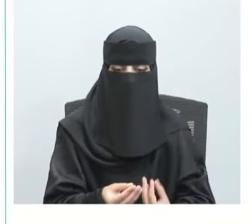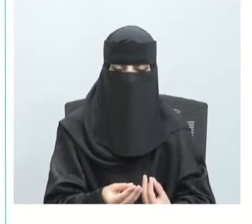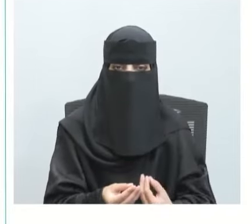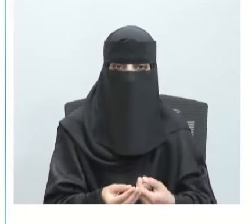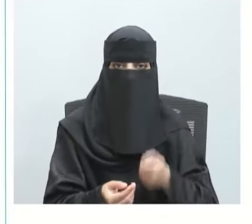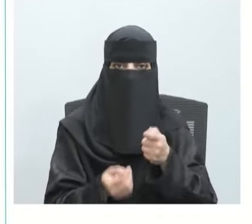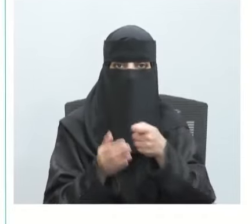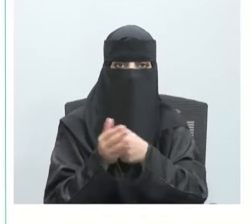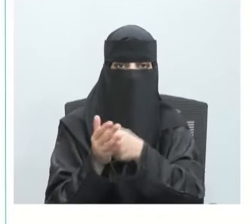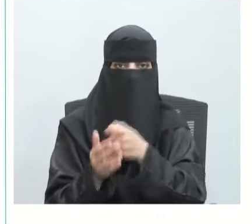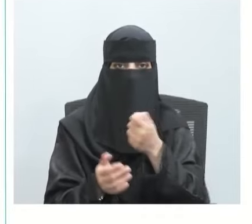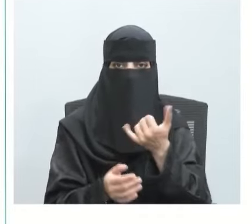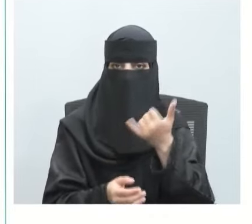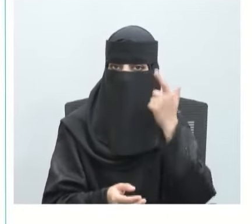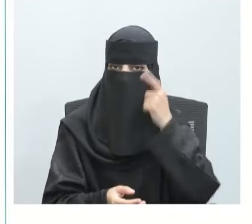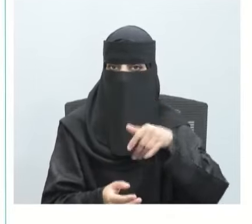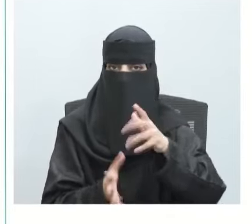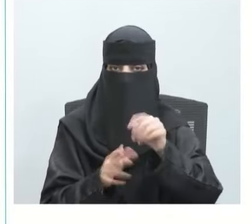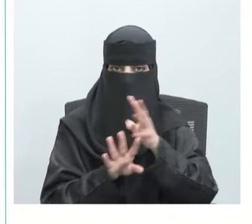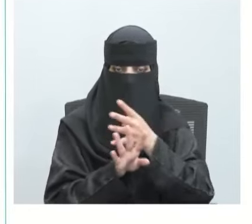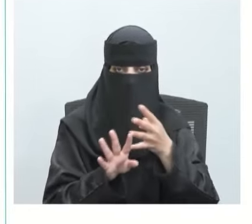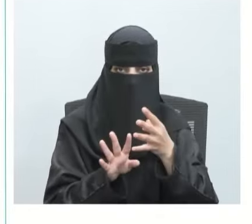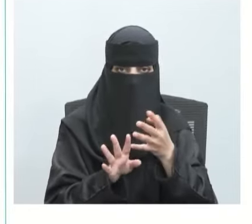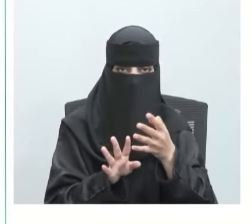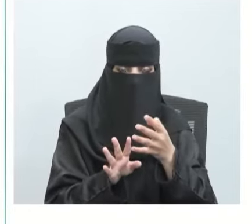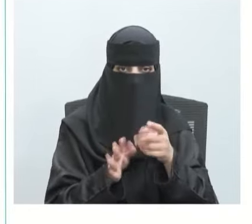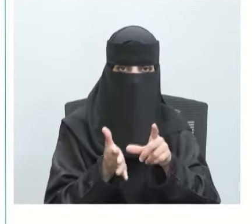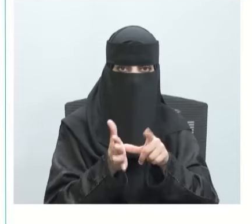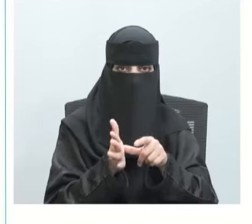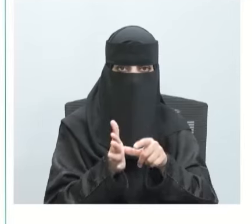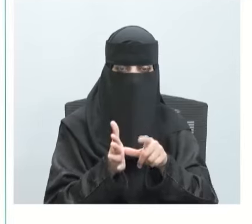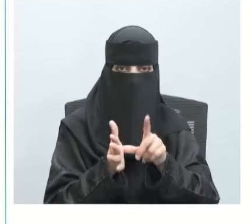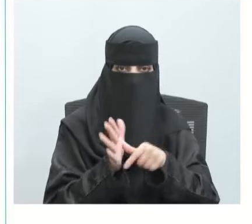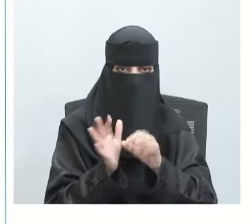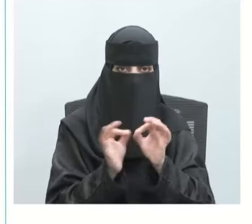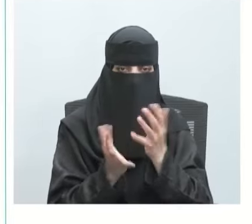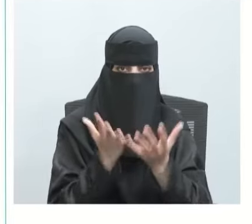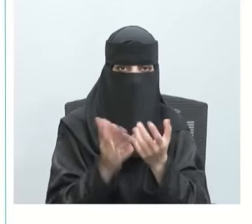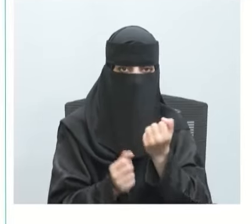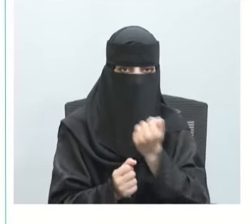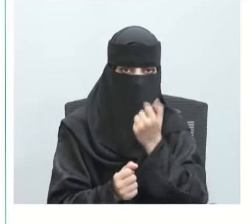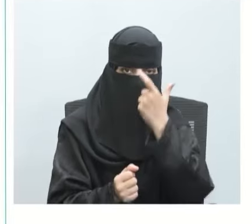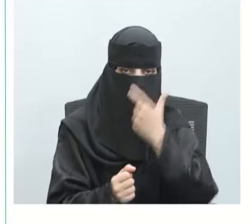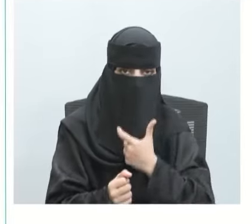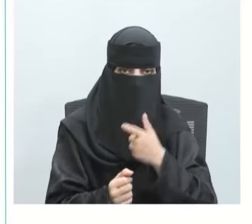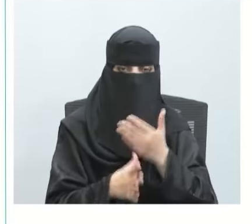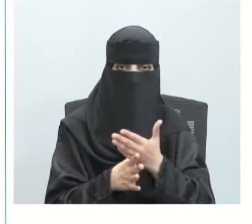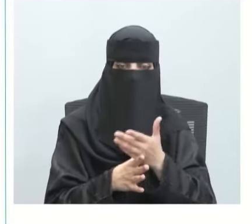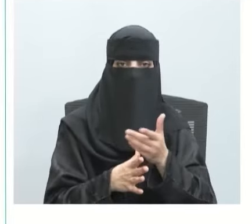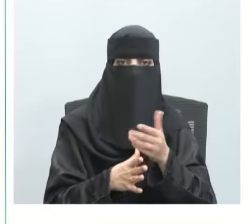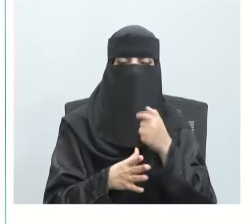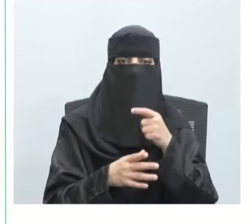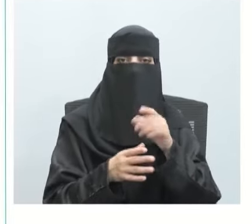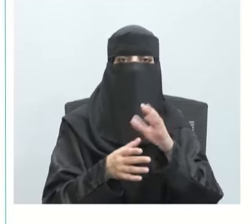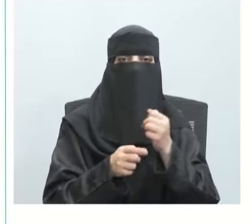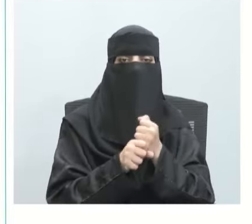وغير ذلك مهم جدا في اعداد الخطه او الميزانيه الشخصيه عاده تكون اعدادها